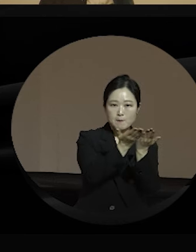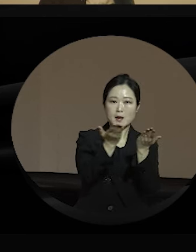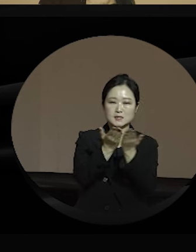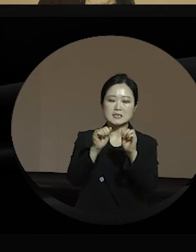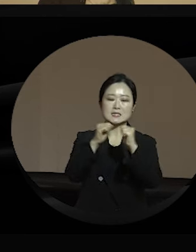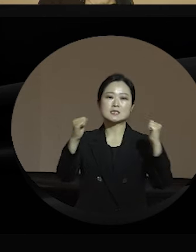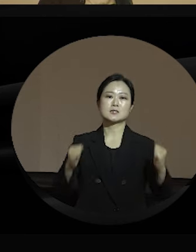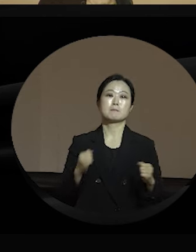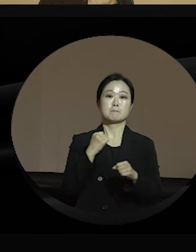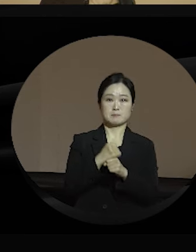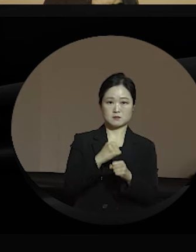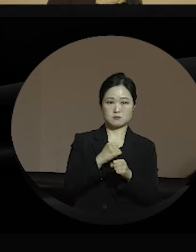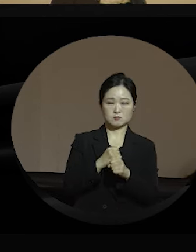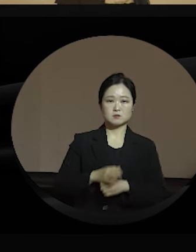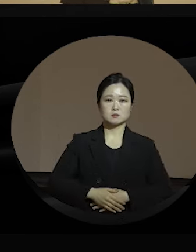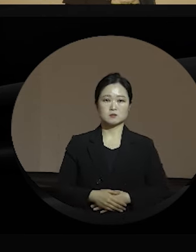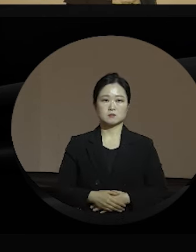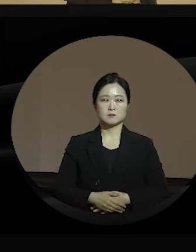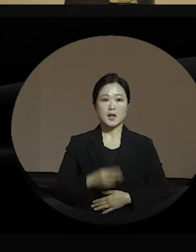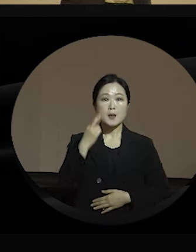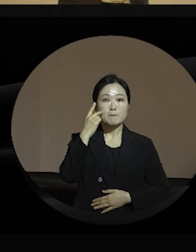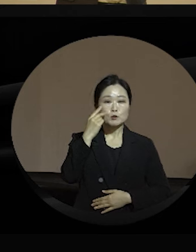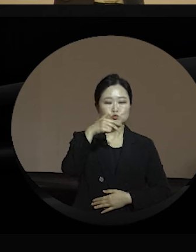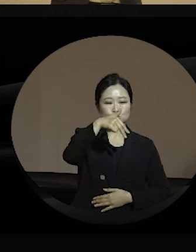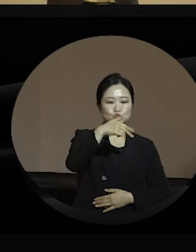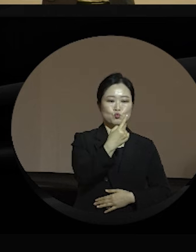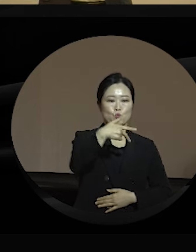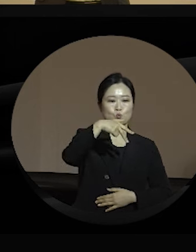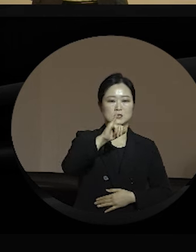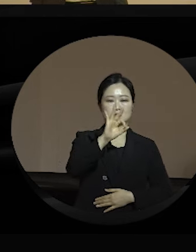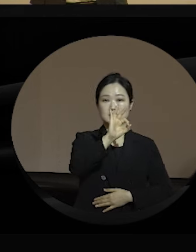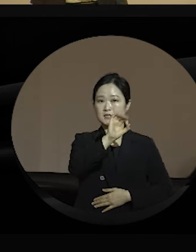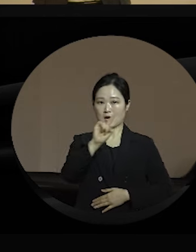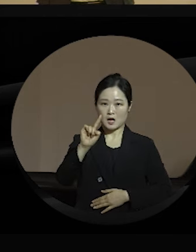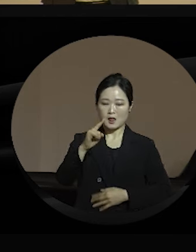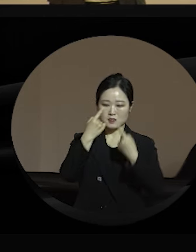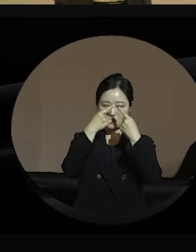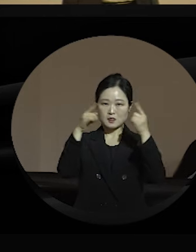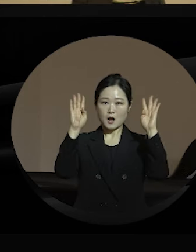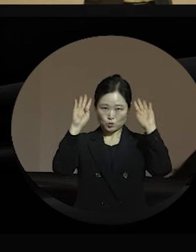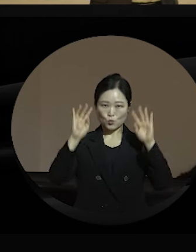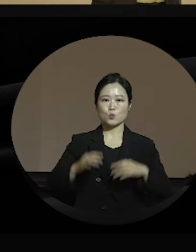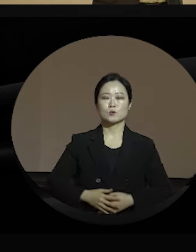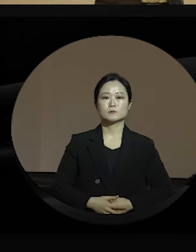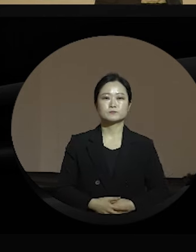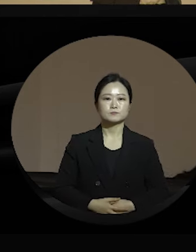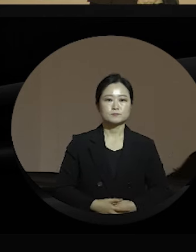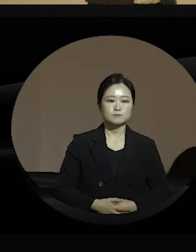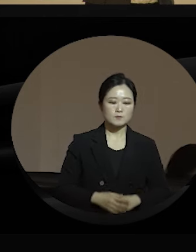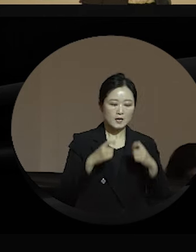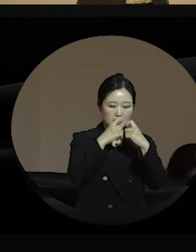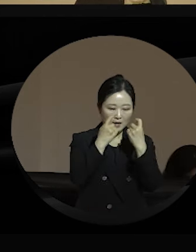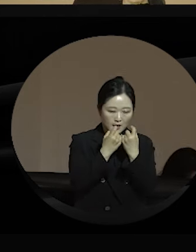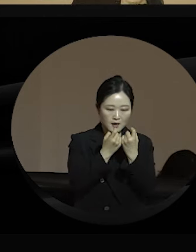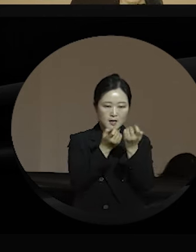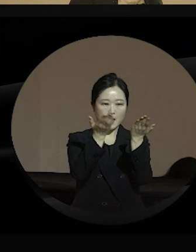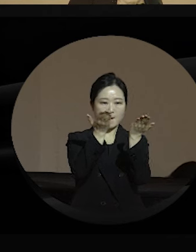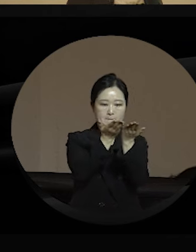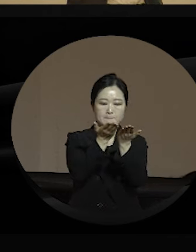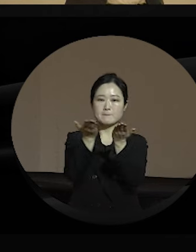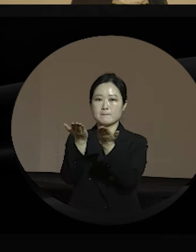만들어요. 미국의 조지아텍이나 이런 데는 이미 코딩 수업은 전부 다 기계가 대체해요. 어떤 대학원생보다 어떤 교수보다 나에게